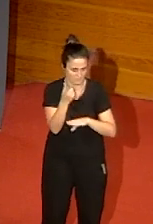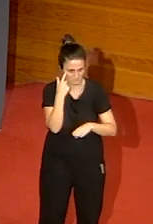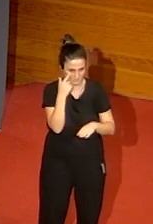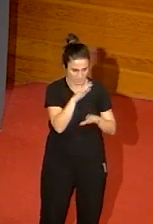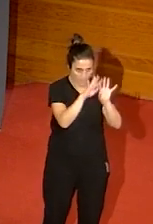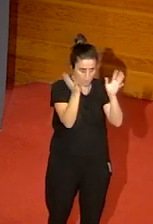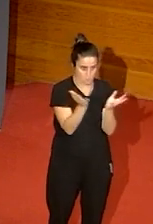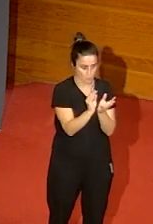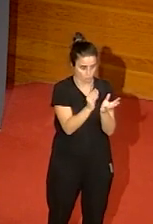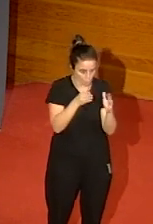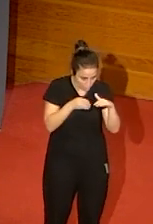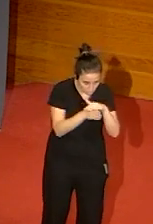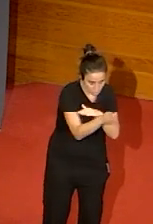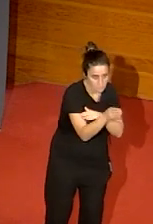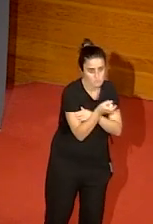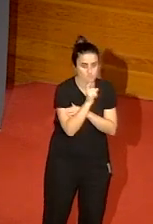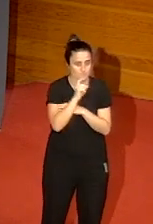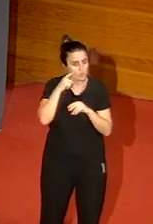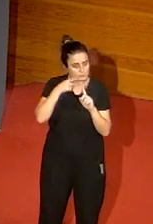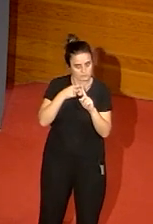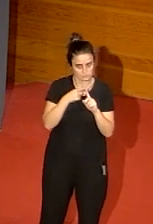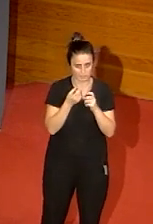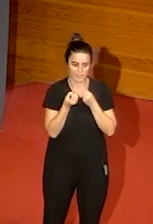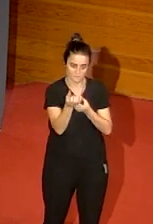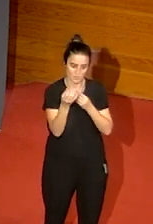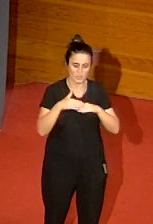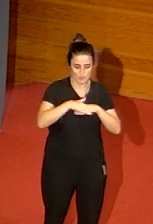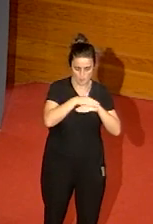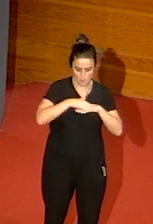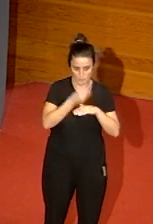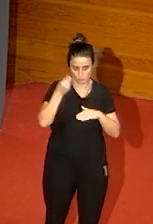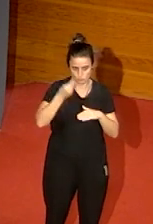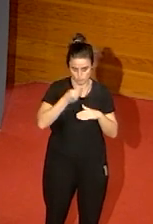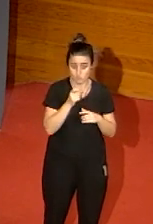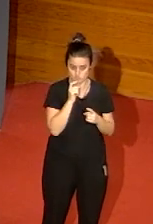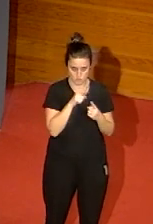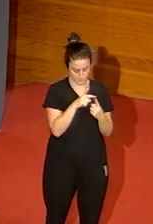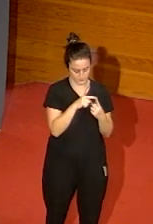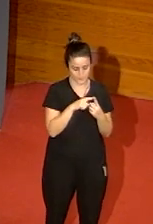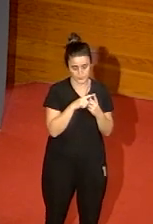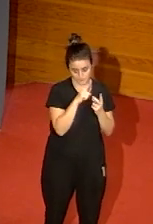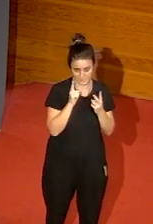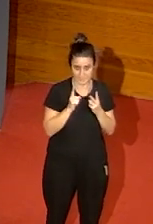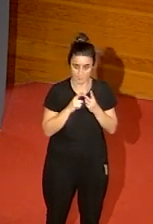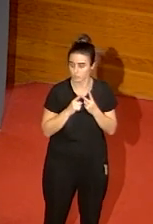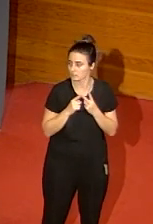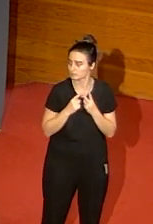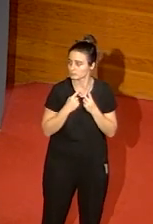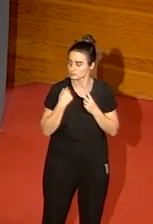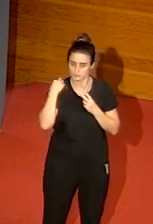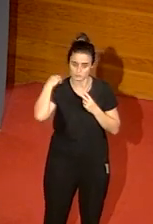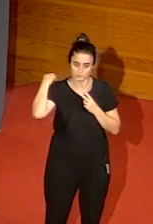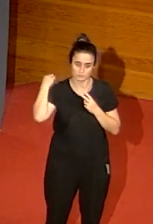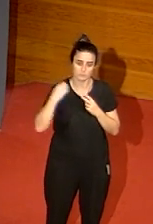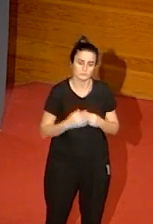munduan informazio ondo oinarrituta emateko. Bat. Gero, bigarrena,